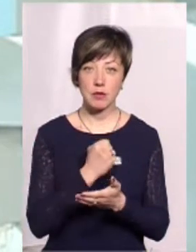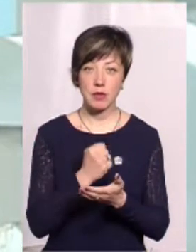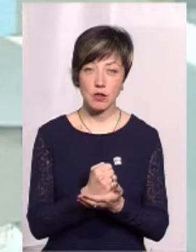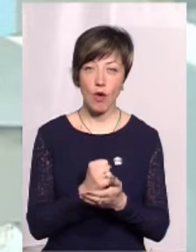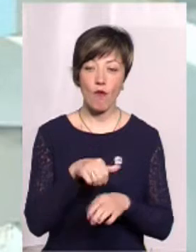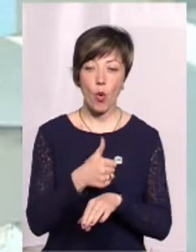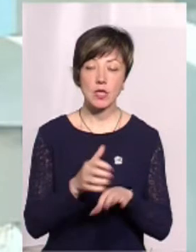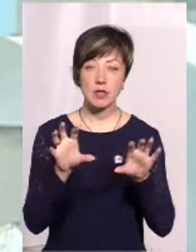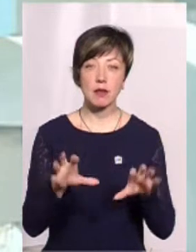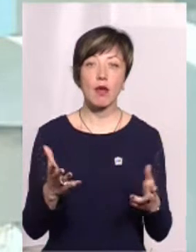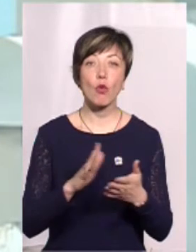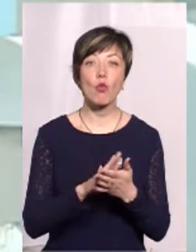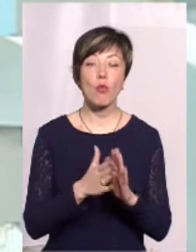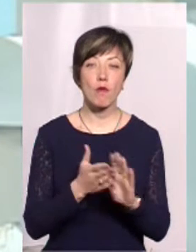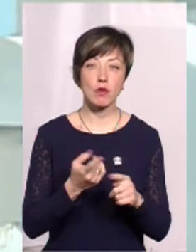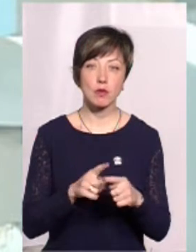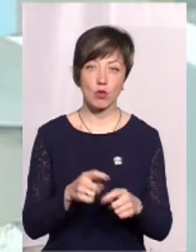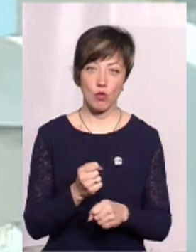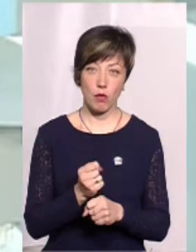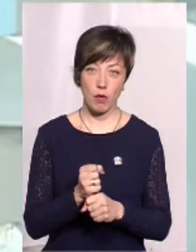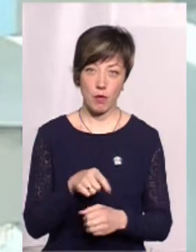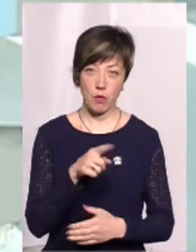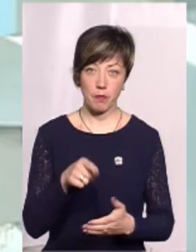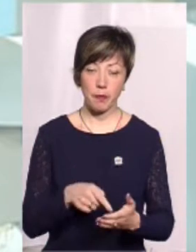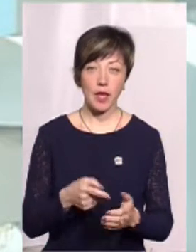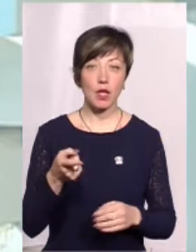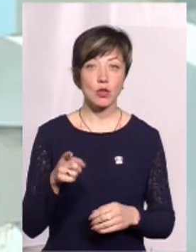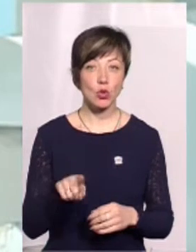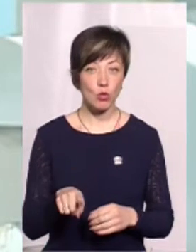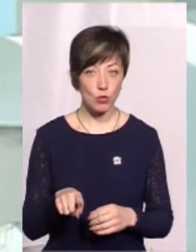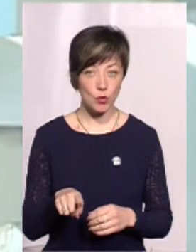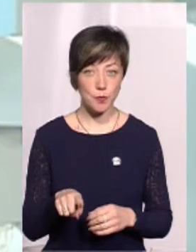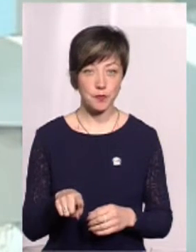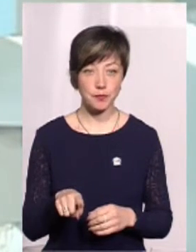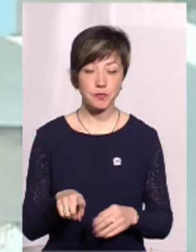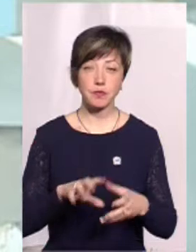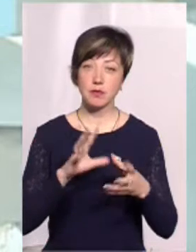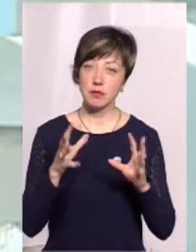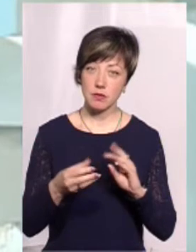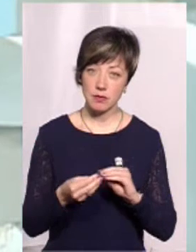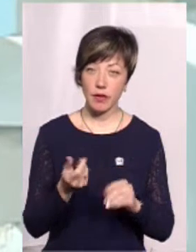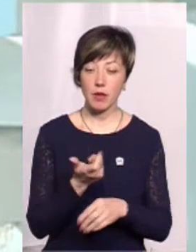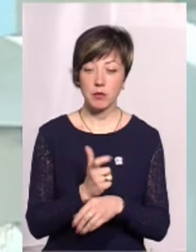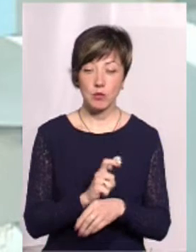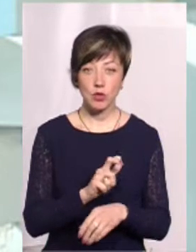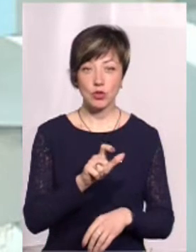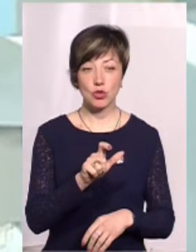Конституції. А на яких умовах ми це робимо? Тому А загалом